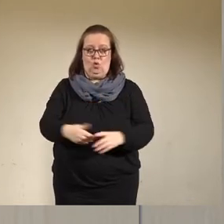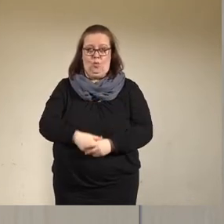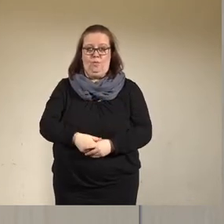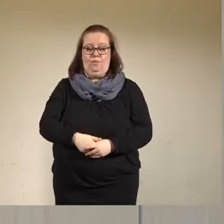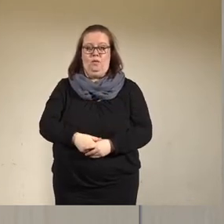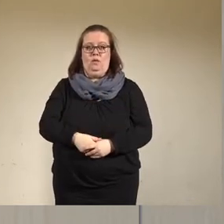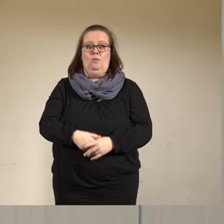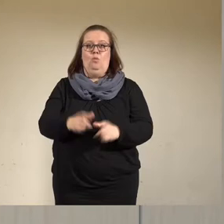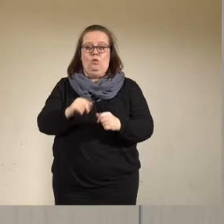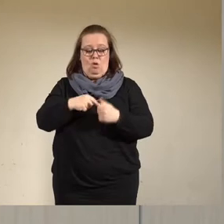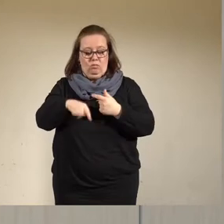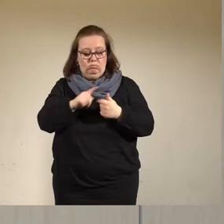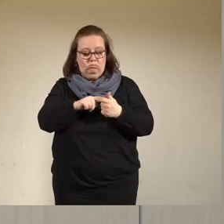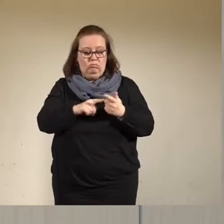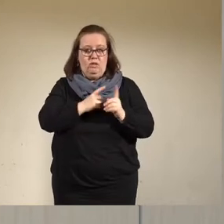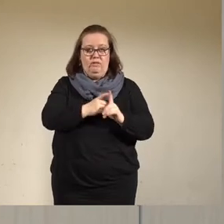Große